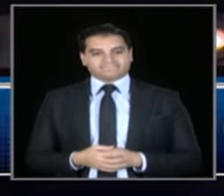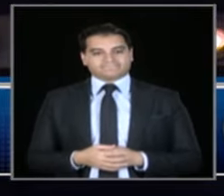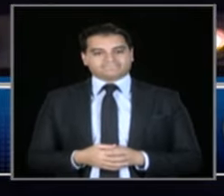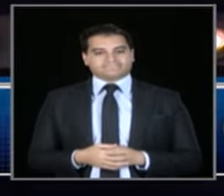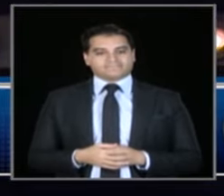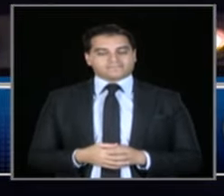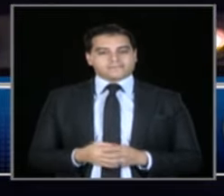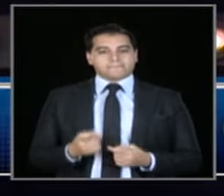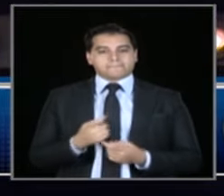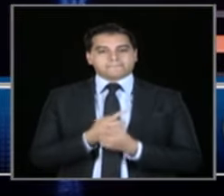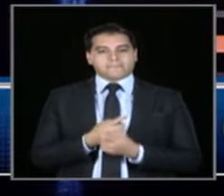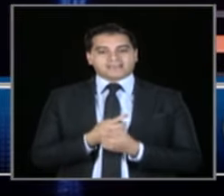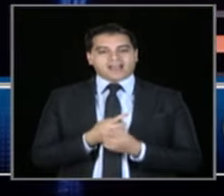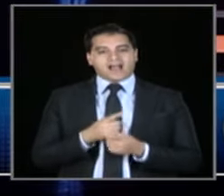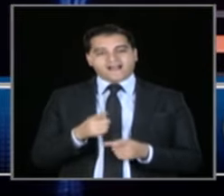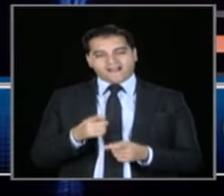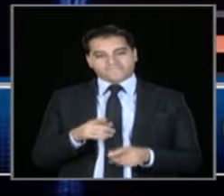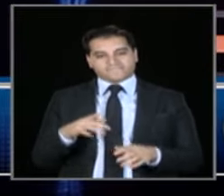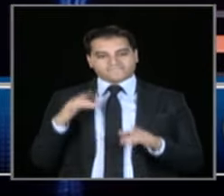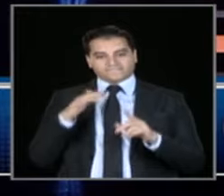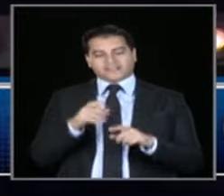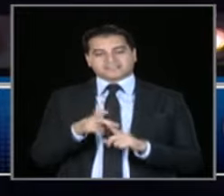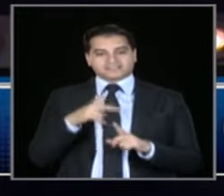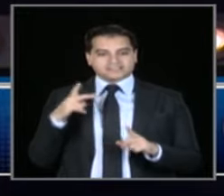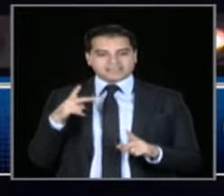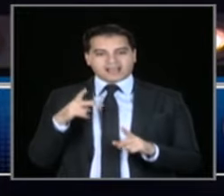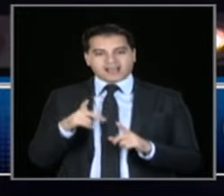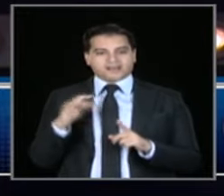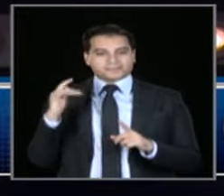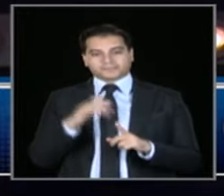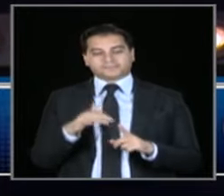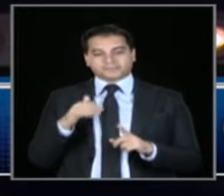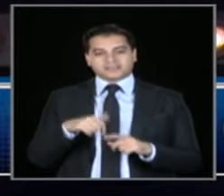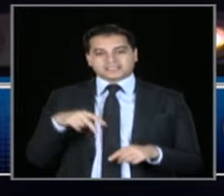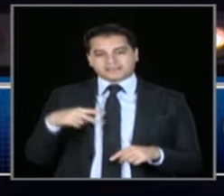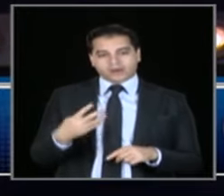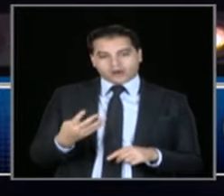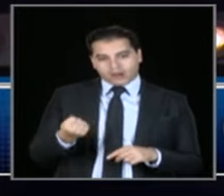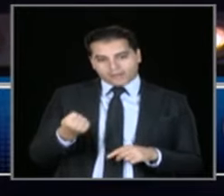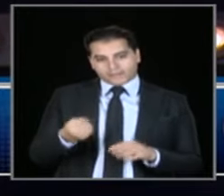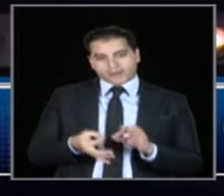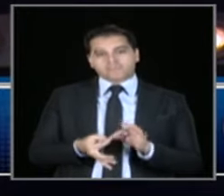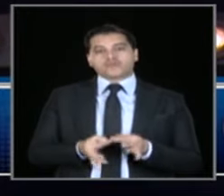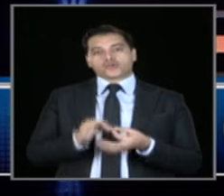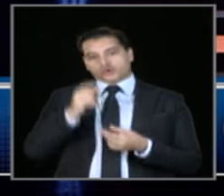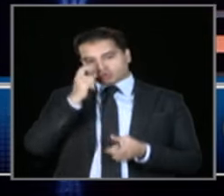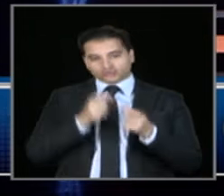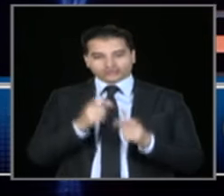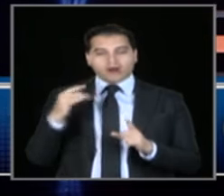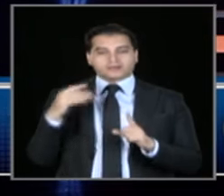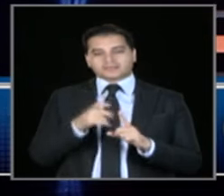متحف متنقل استقبل حوالي 48 مليون